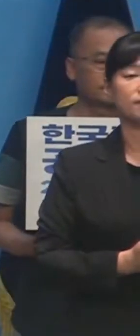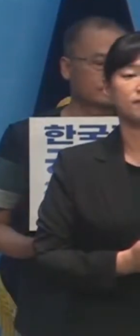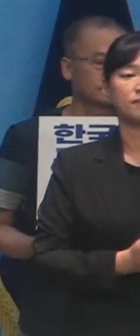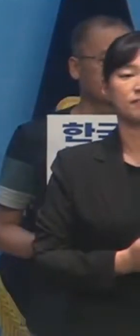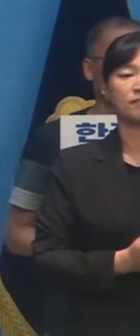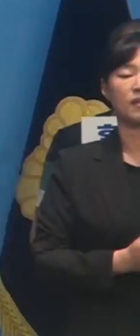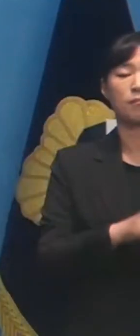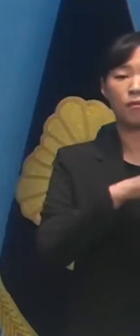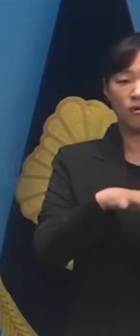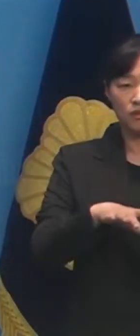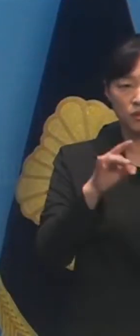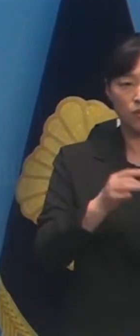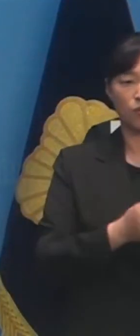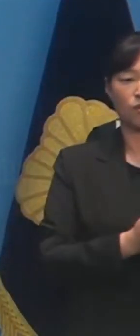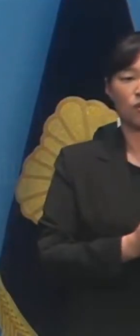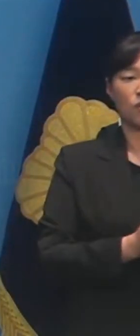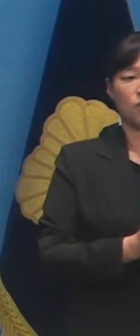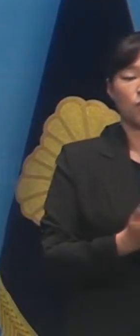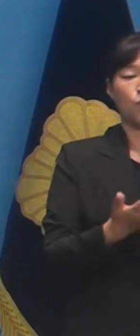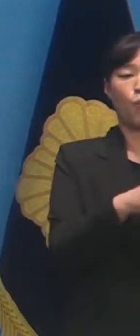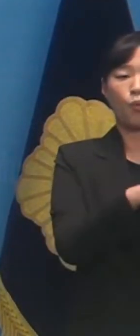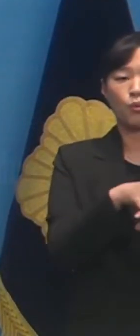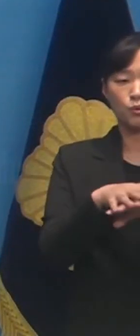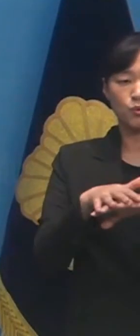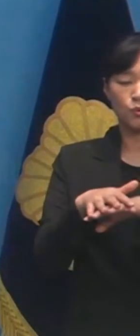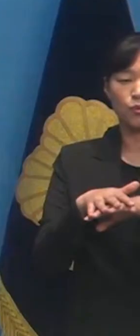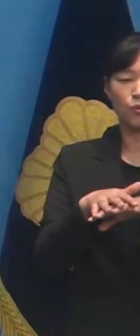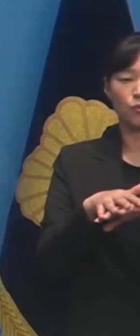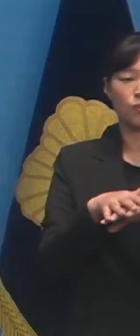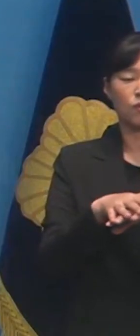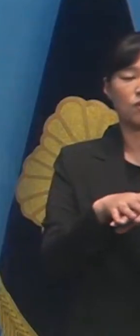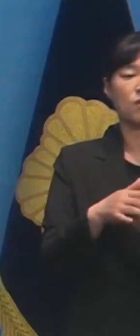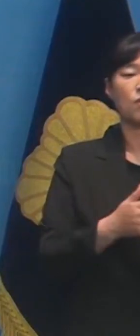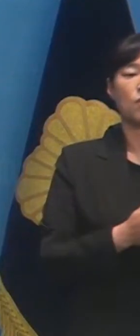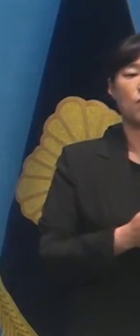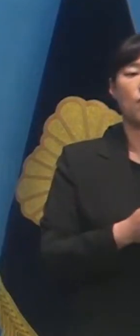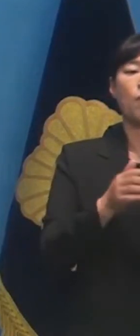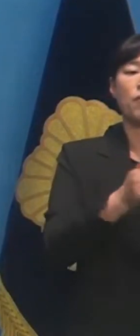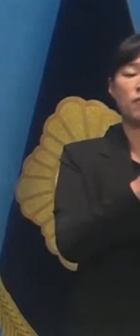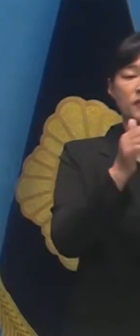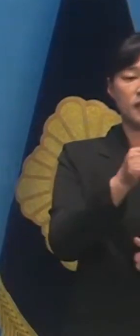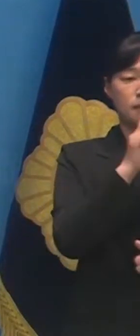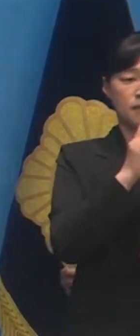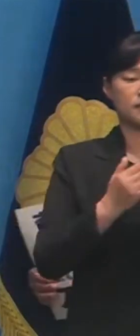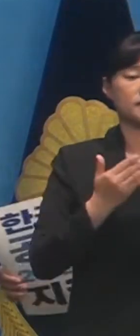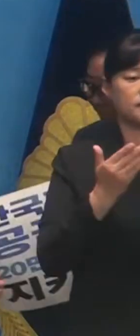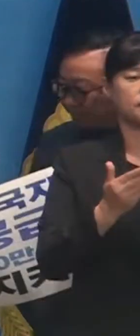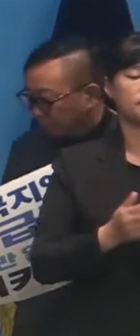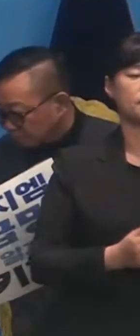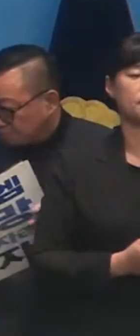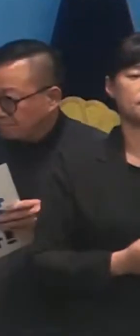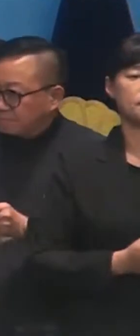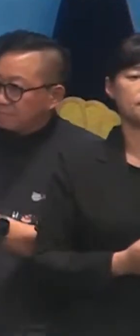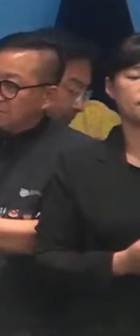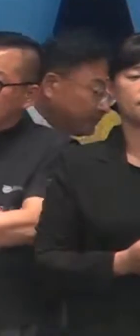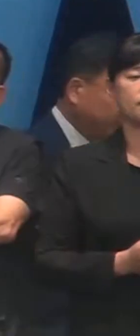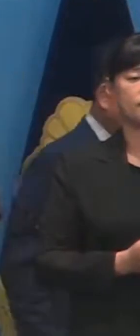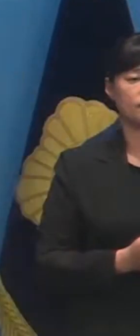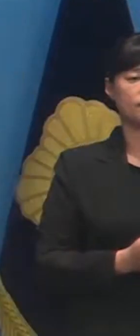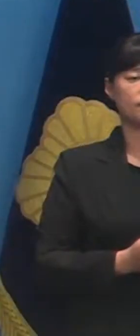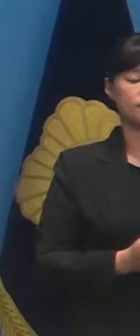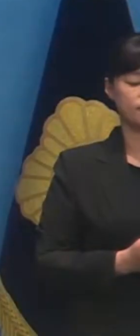예, 먼저 금속노조 장창렬 위원장님의 발언을 들어보도록 하겠습니다.